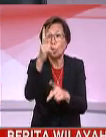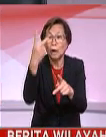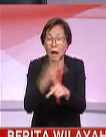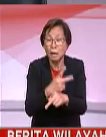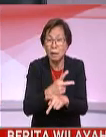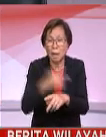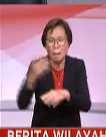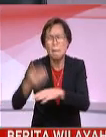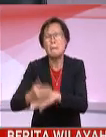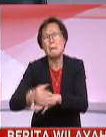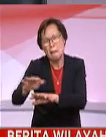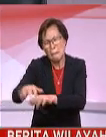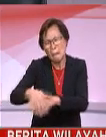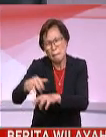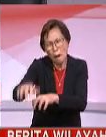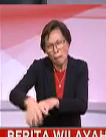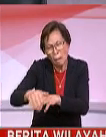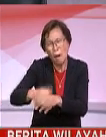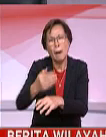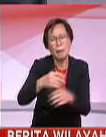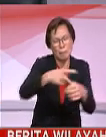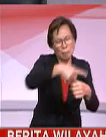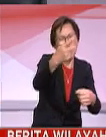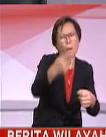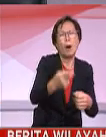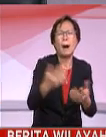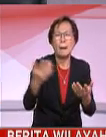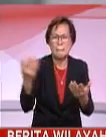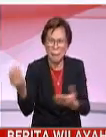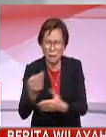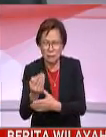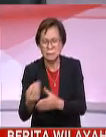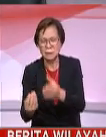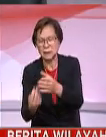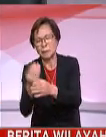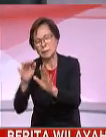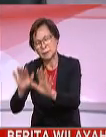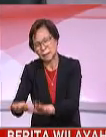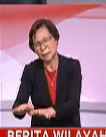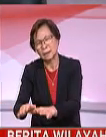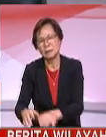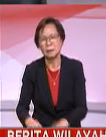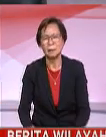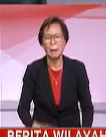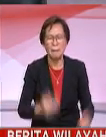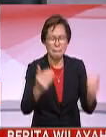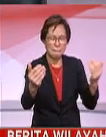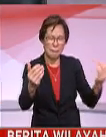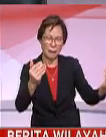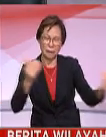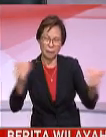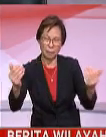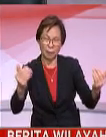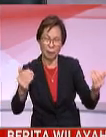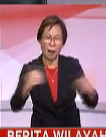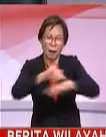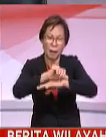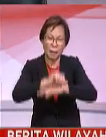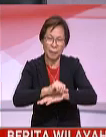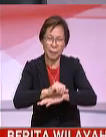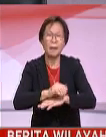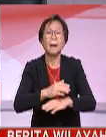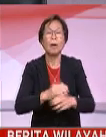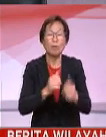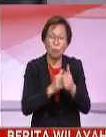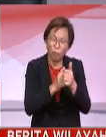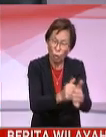amalan pesawah biasa, iaitu tanam, tinggal dan tuai. Berbanding dengan apa yang mereka yang mengamalkan MyGap